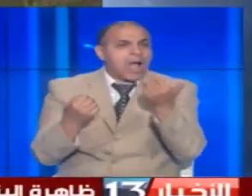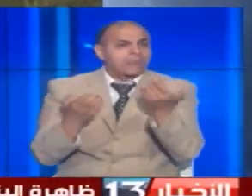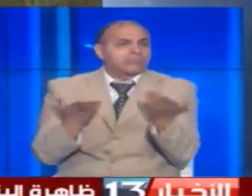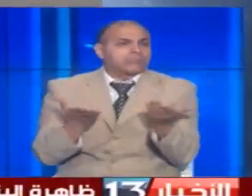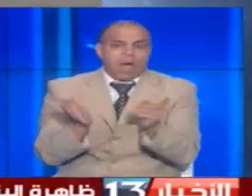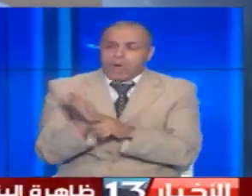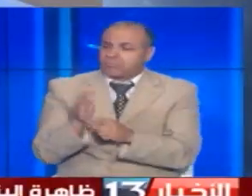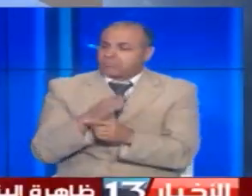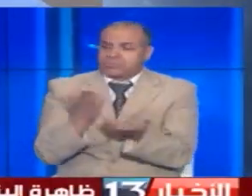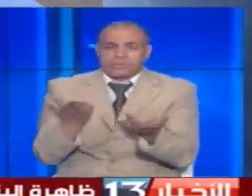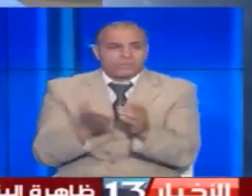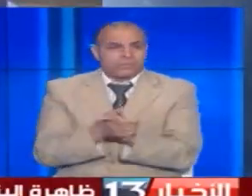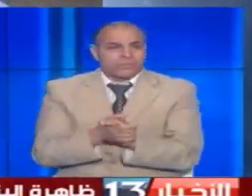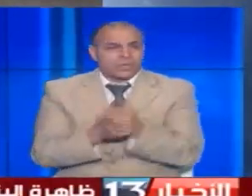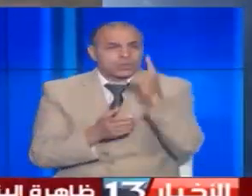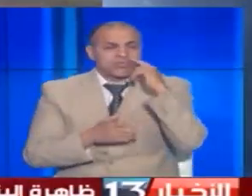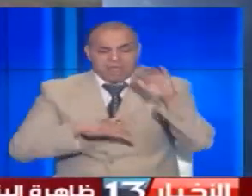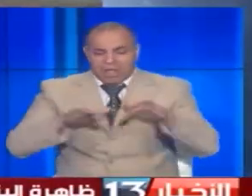قانوني